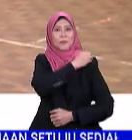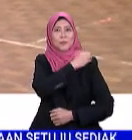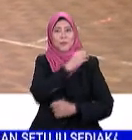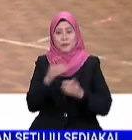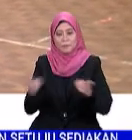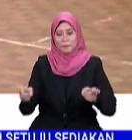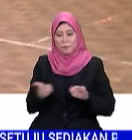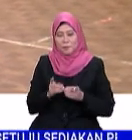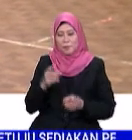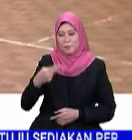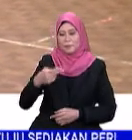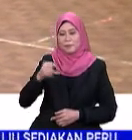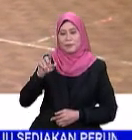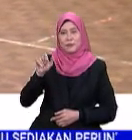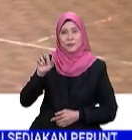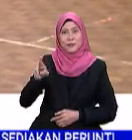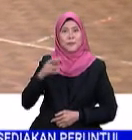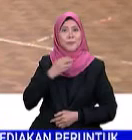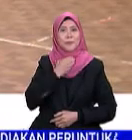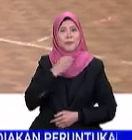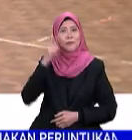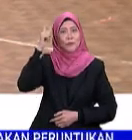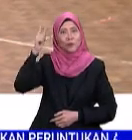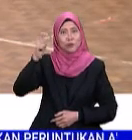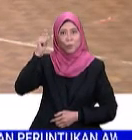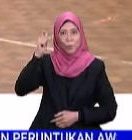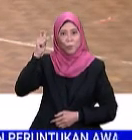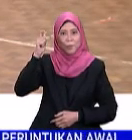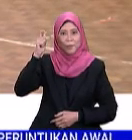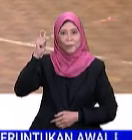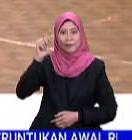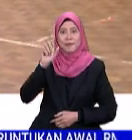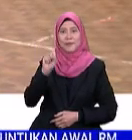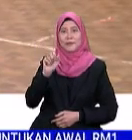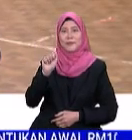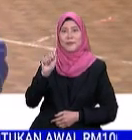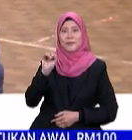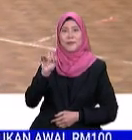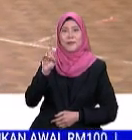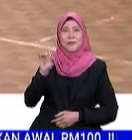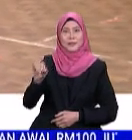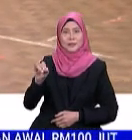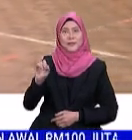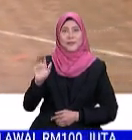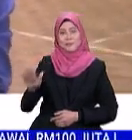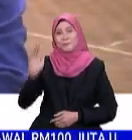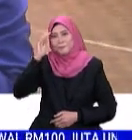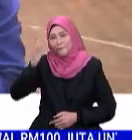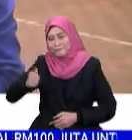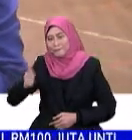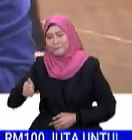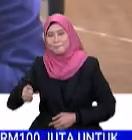daerah Hilir Perak iaitu Tuan Saidi Syahari. Assalamualaikum Tuan.